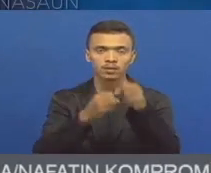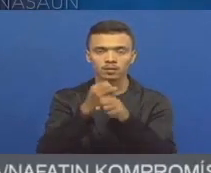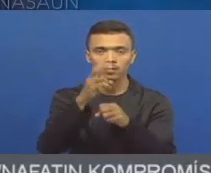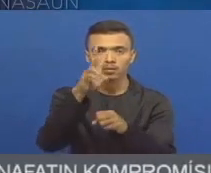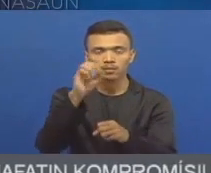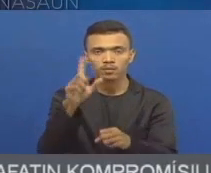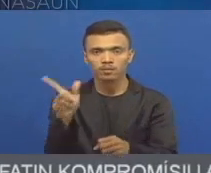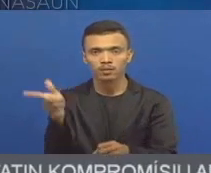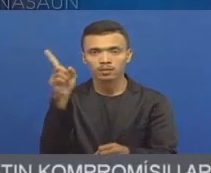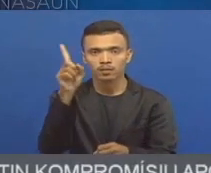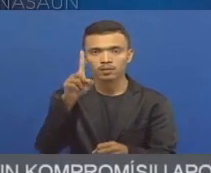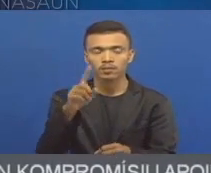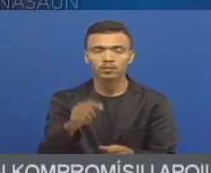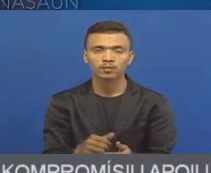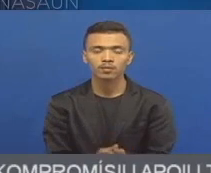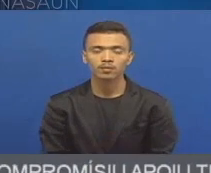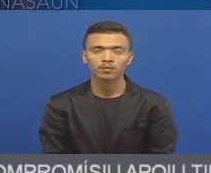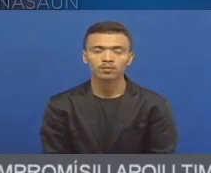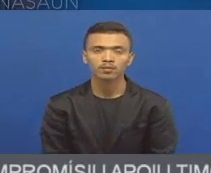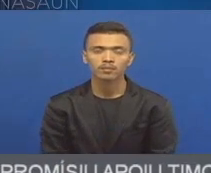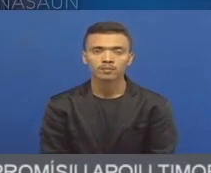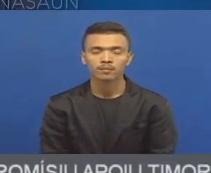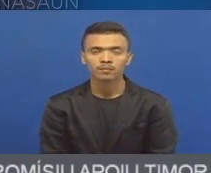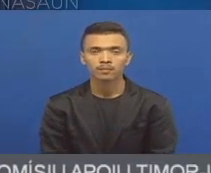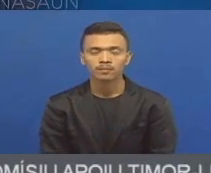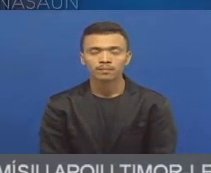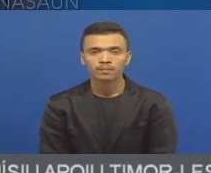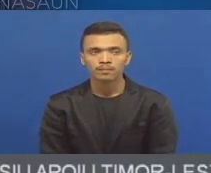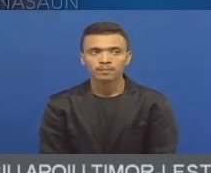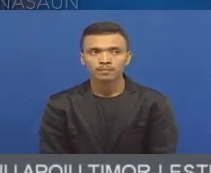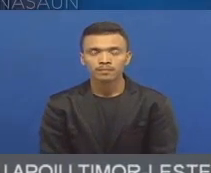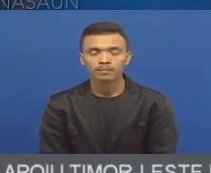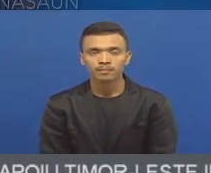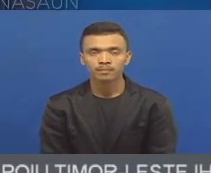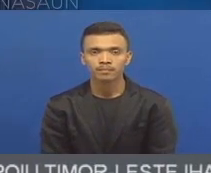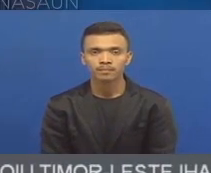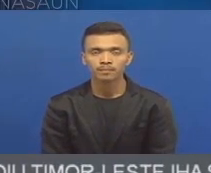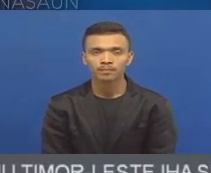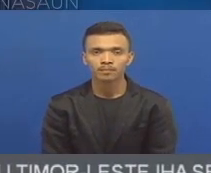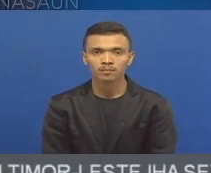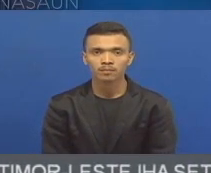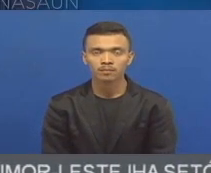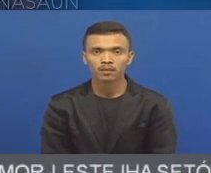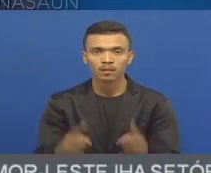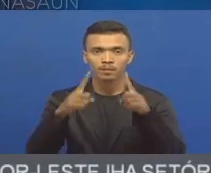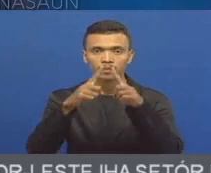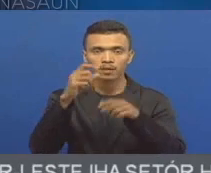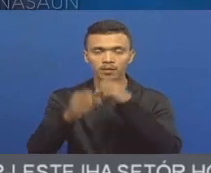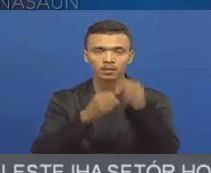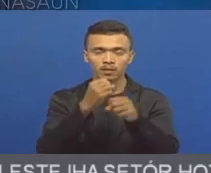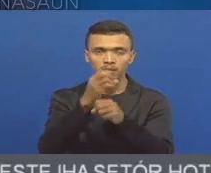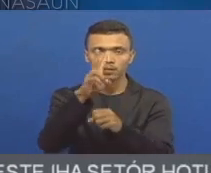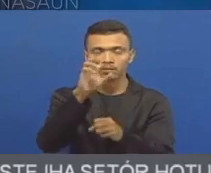2021 ninya no atu dehan katak ba iha ka kasu tomak tinan